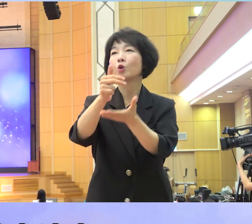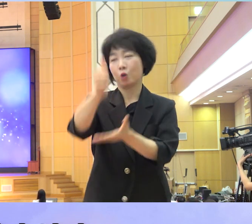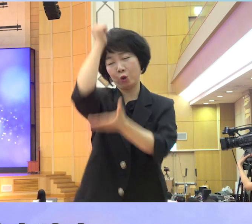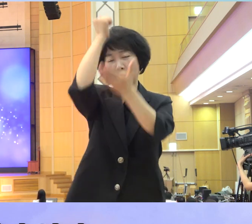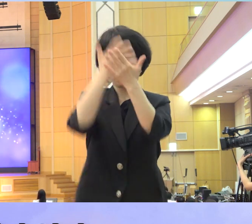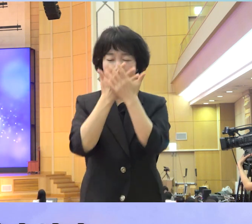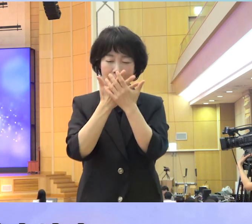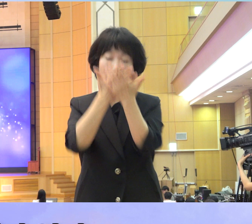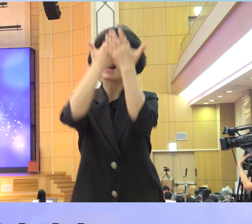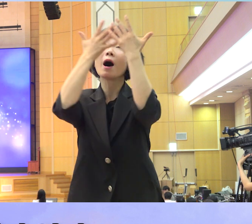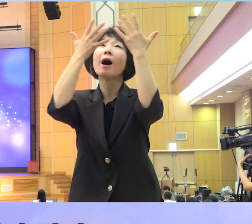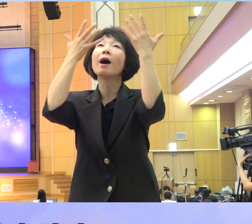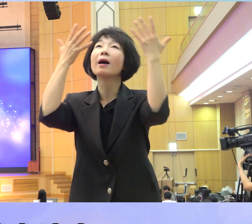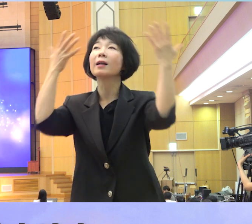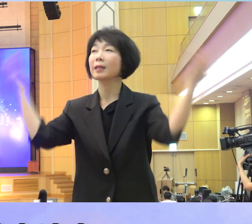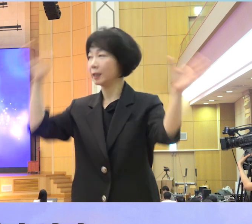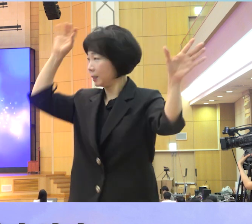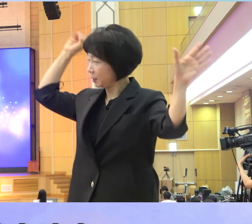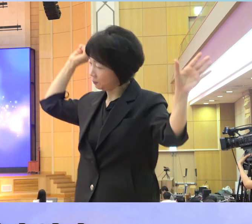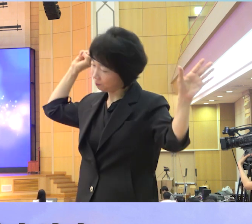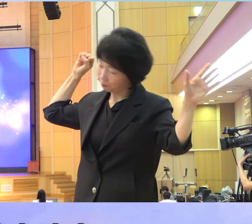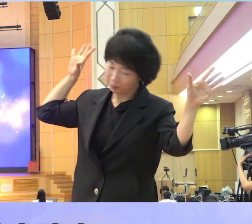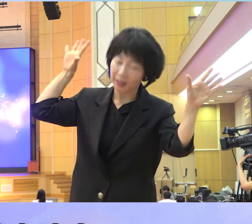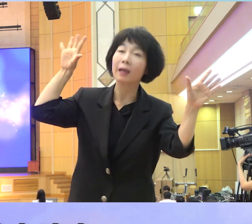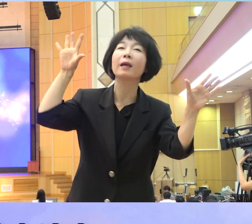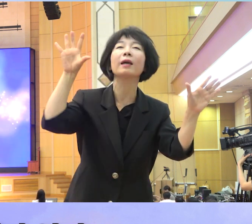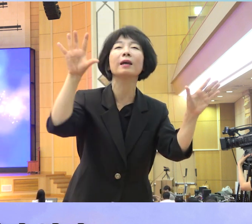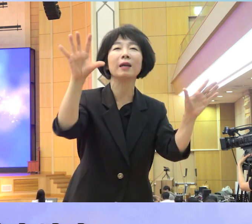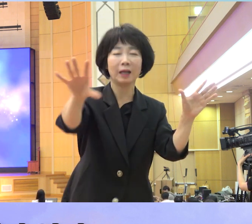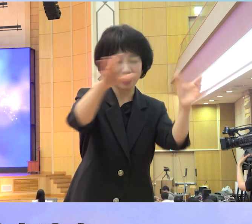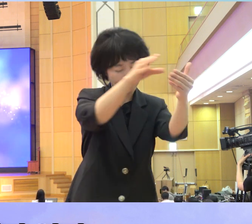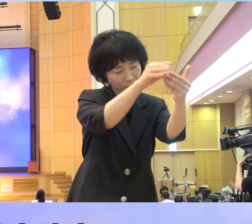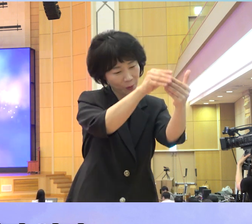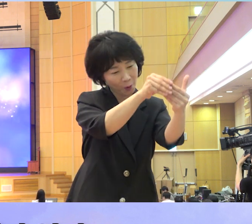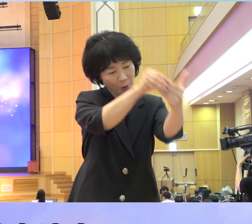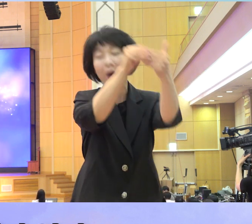밤에도 주의 밝은 빛